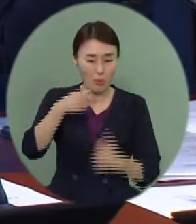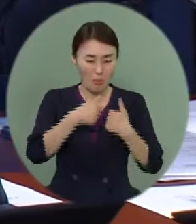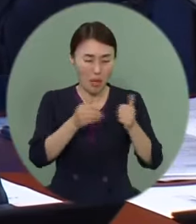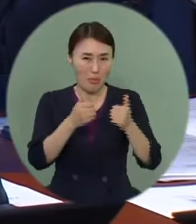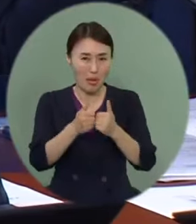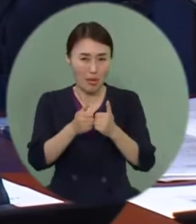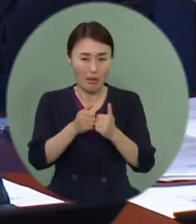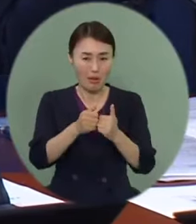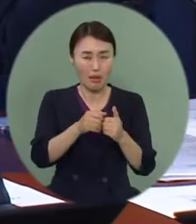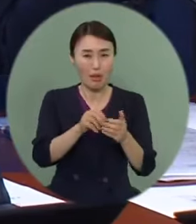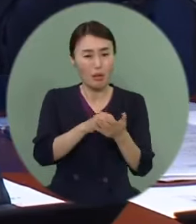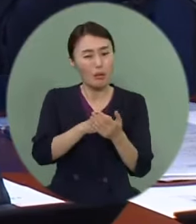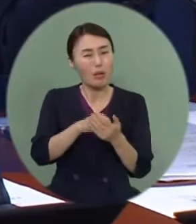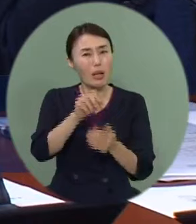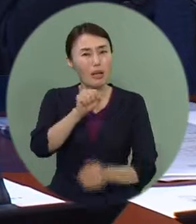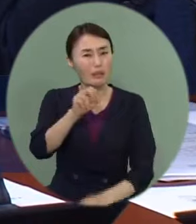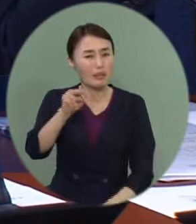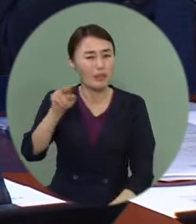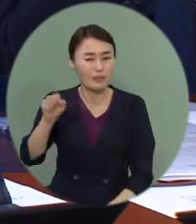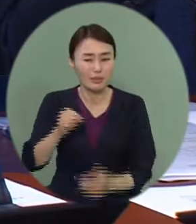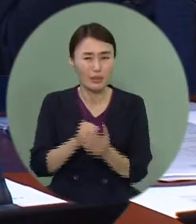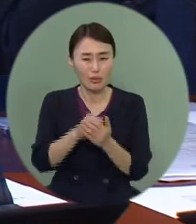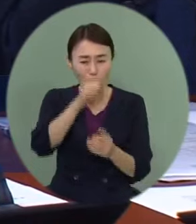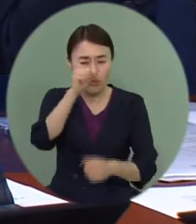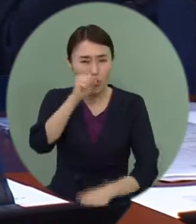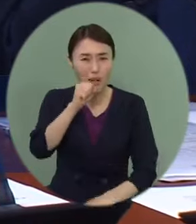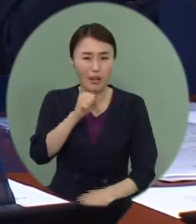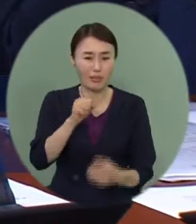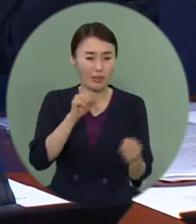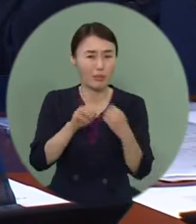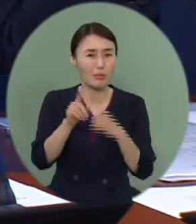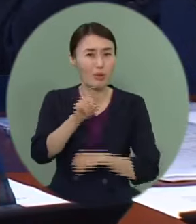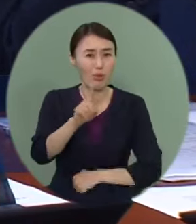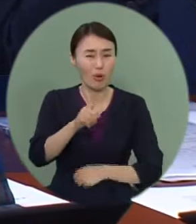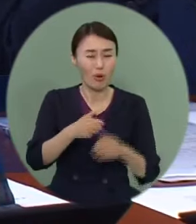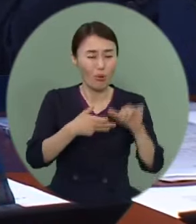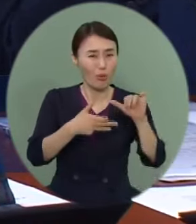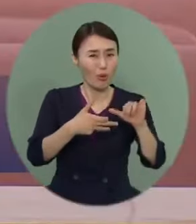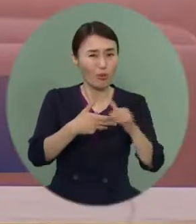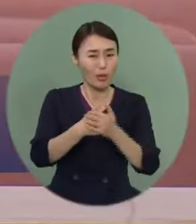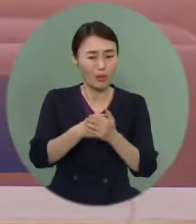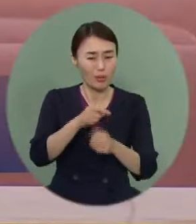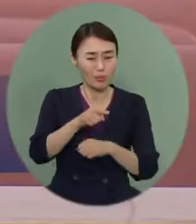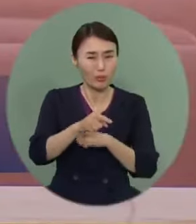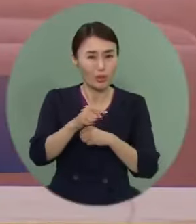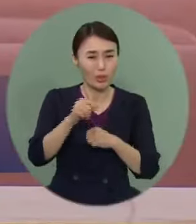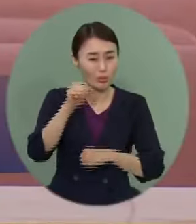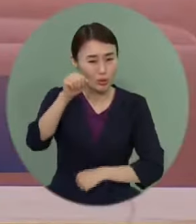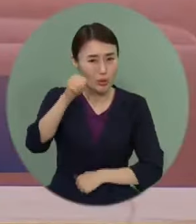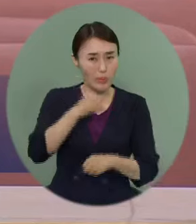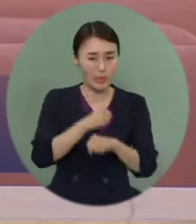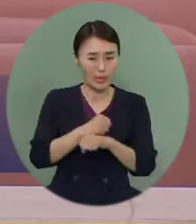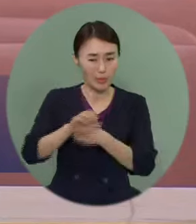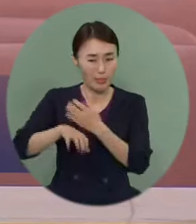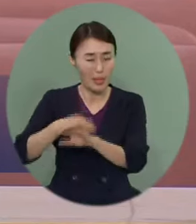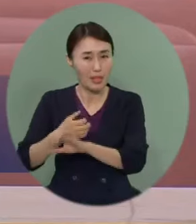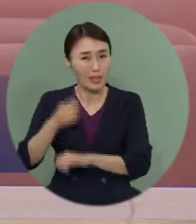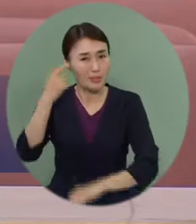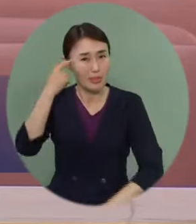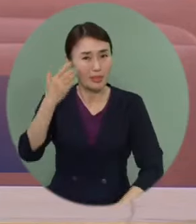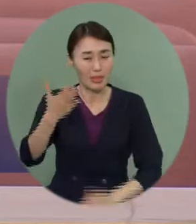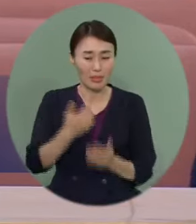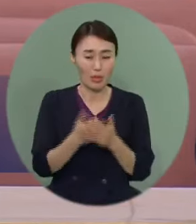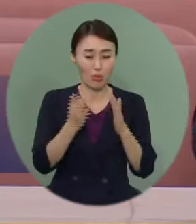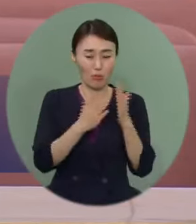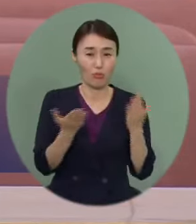글에 좋아요를 누른 맥락은 무엇입니까? 광주 민주화 운동입니까? 사태입니까? 앞으로는 제가 네. 특히 공직에